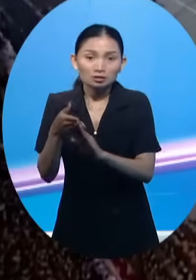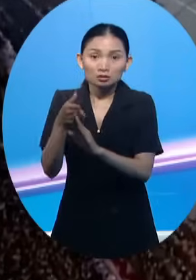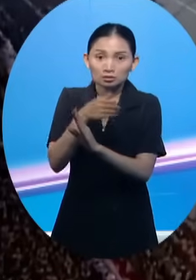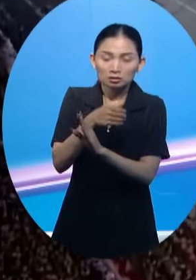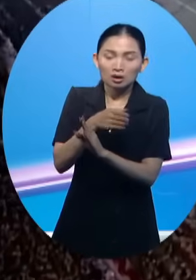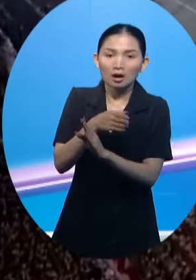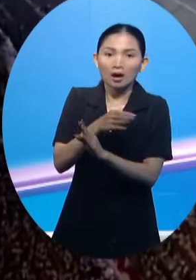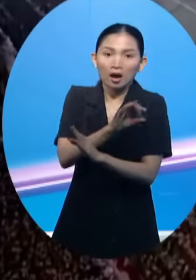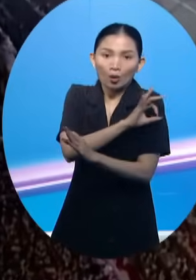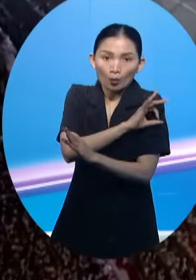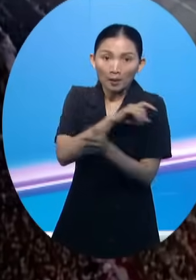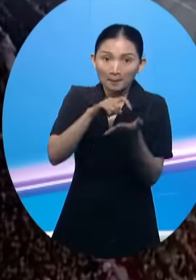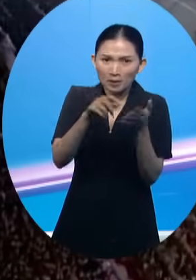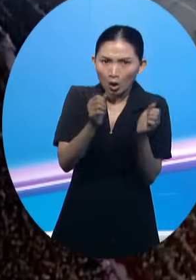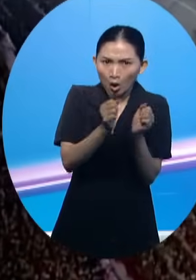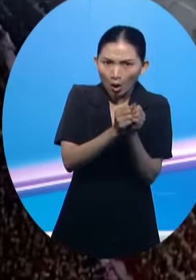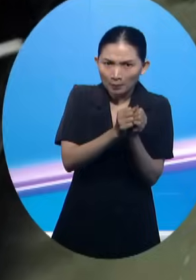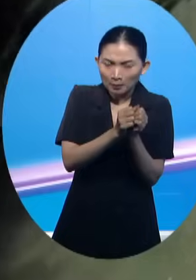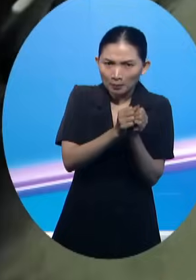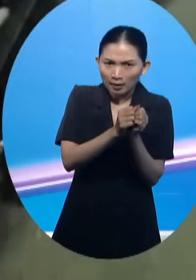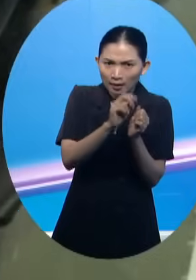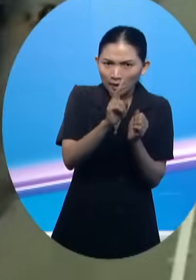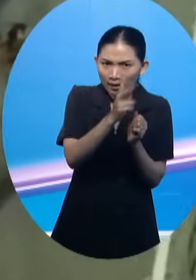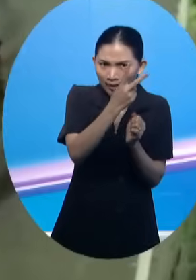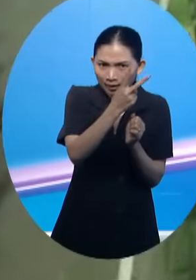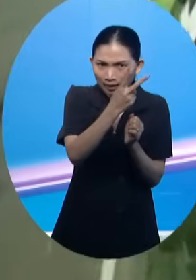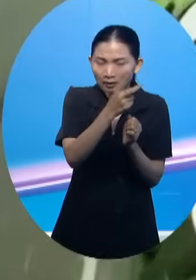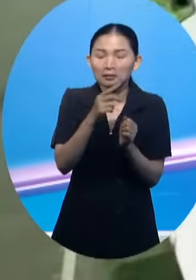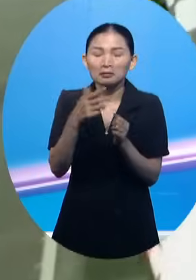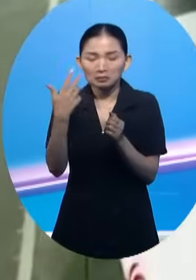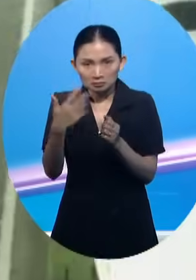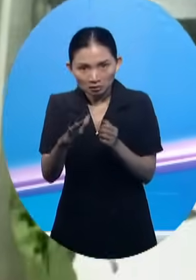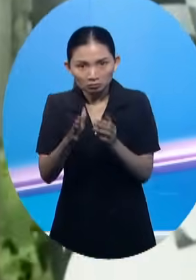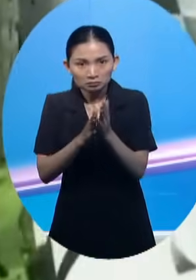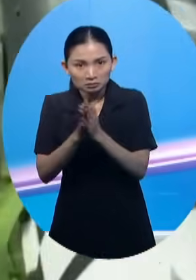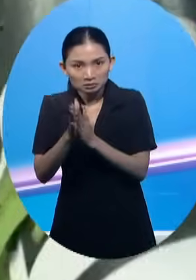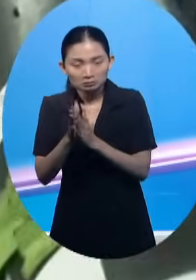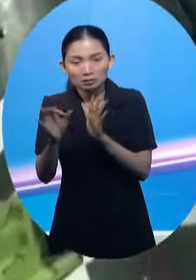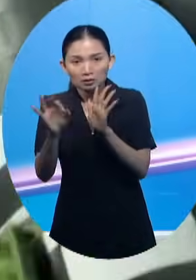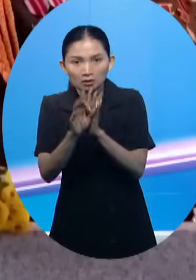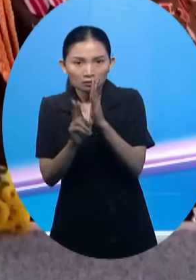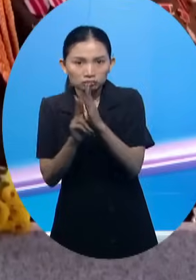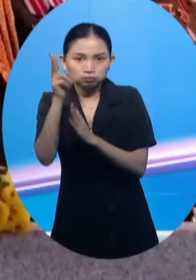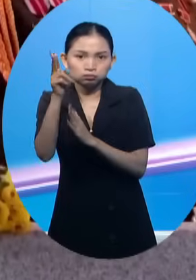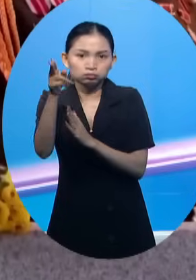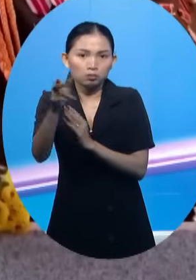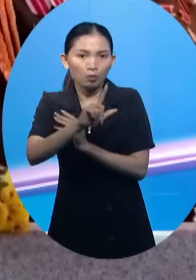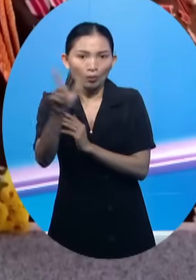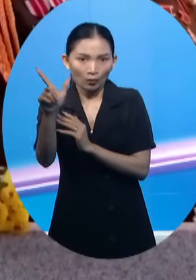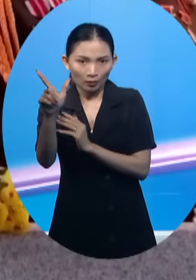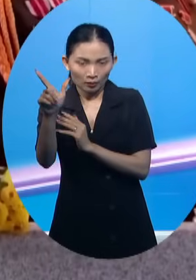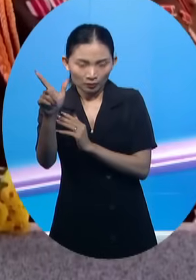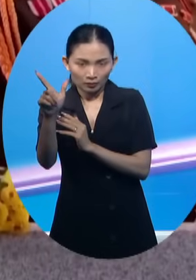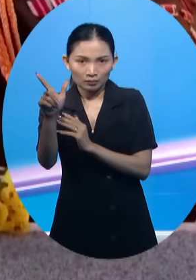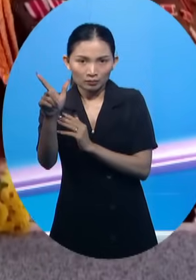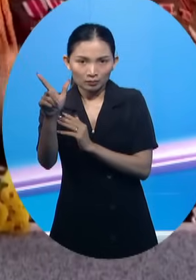hai của nhóm tư vấn hạt nhân NCG và nhất trí hoàn tất việc thiết lập các hướng dẫn về lập kế hoạch và thực hiện chiến